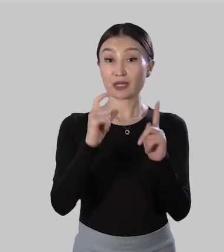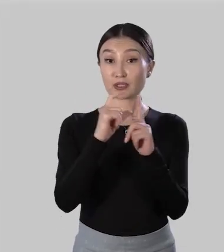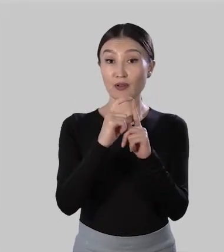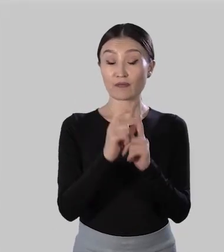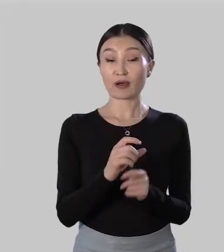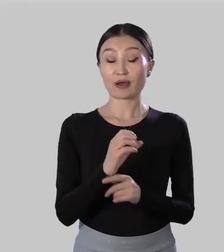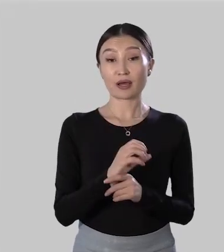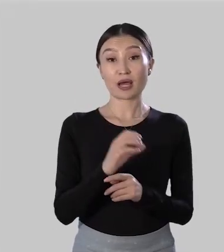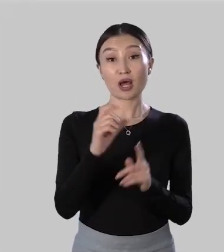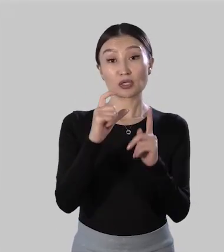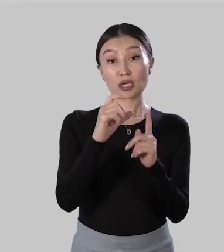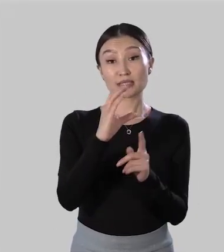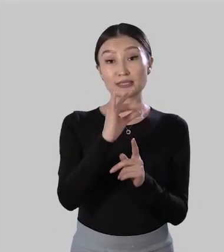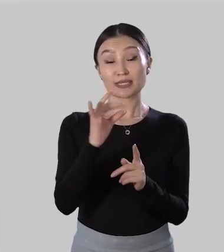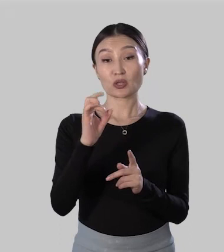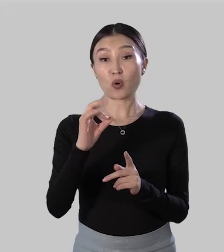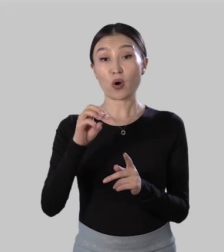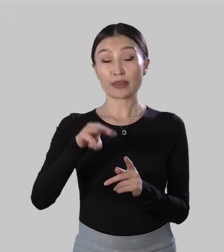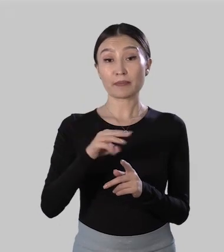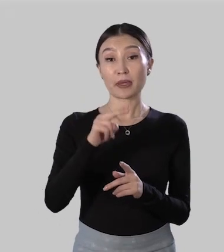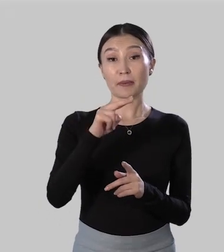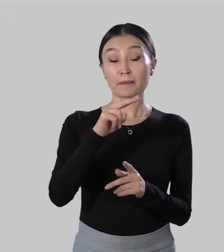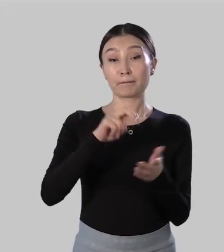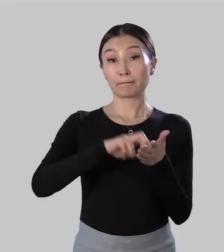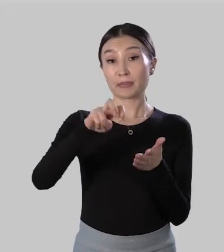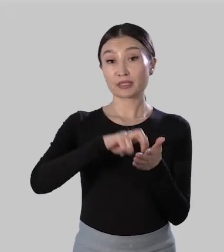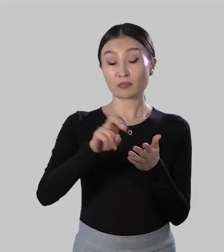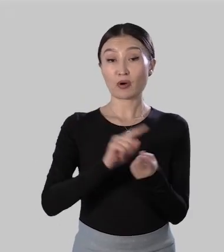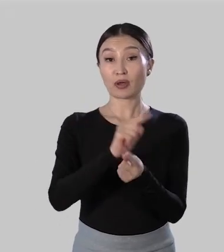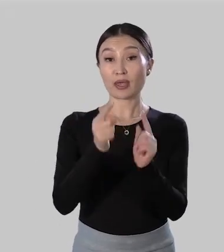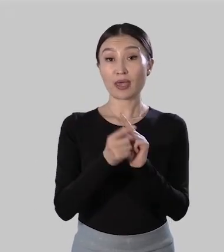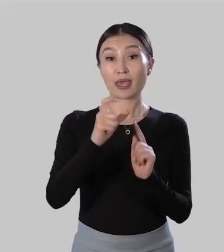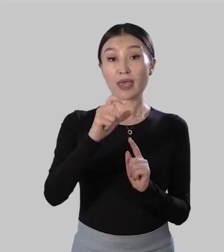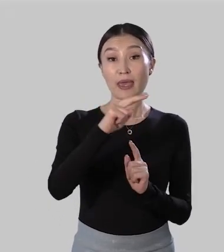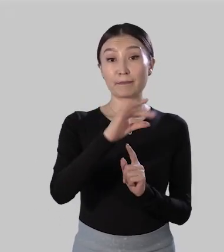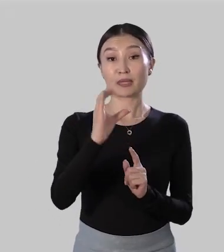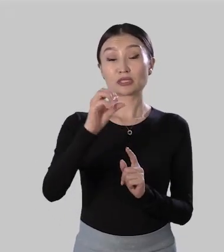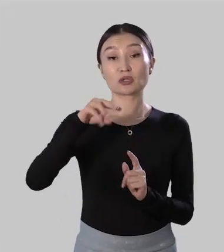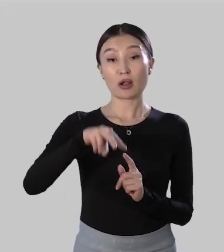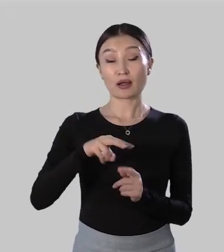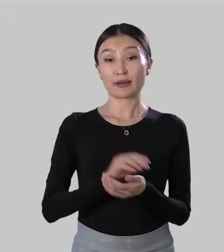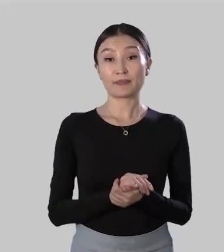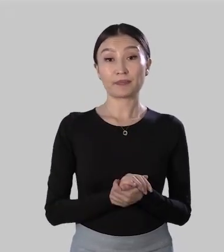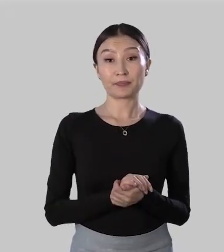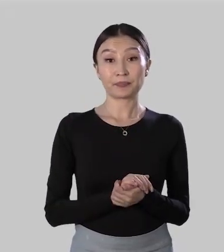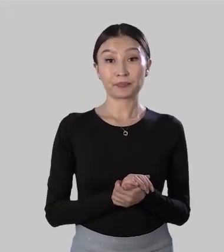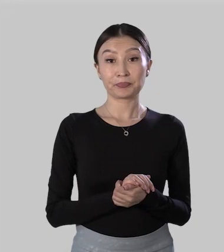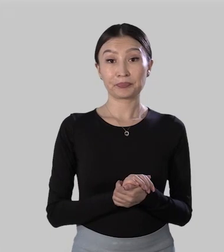Первое слово – синоним к слову «письмо», в переводе с греческого – «эпистола».